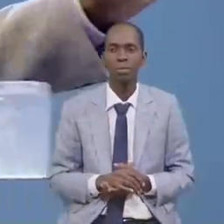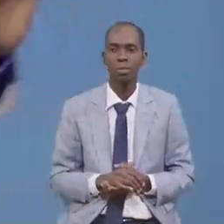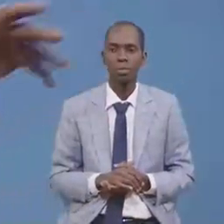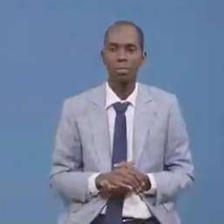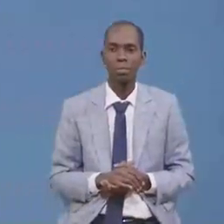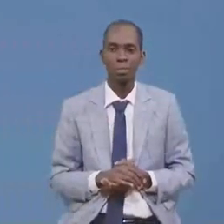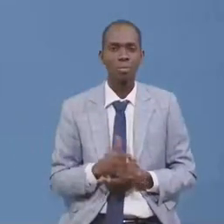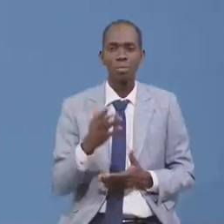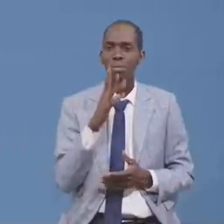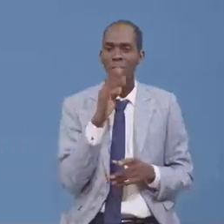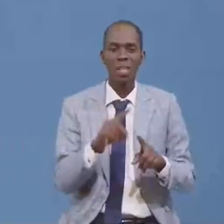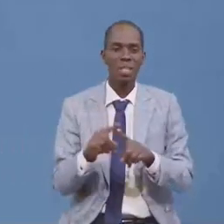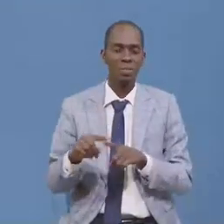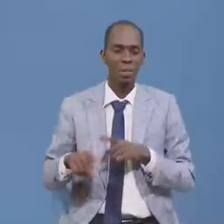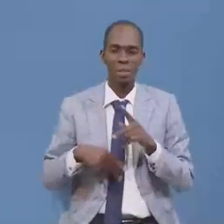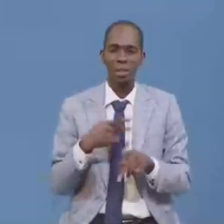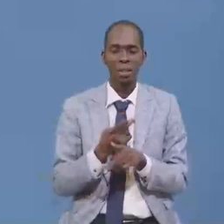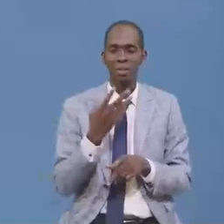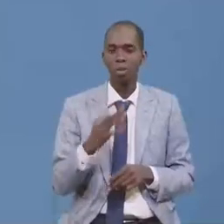Il y a différents types d'appels.